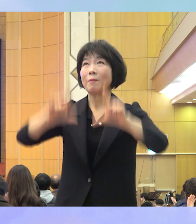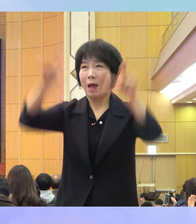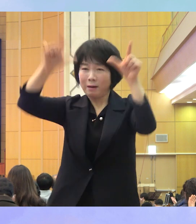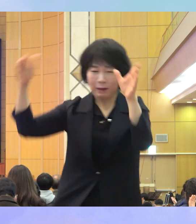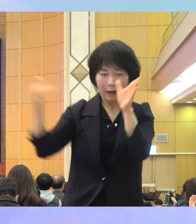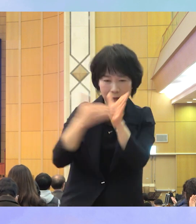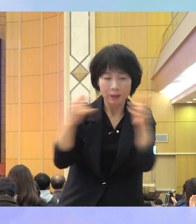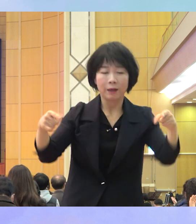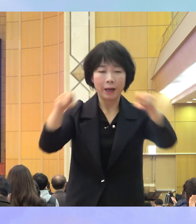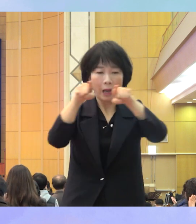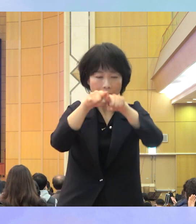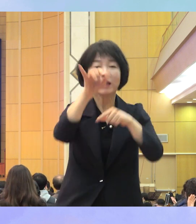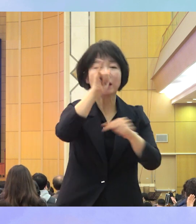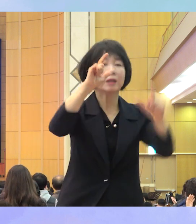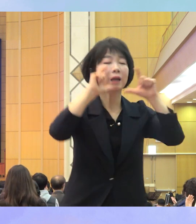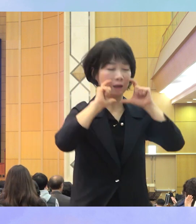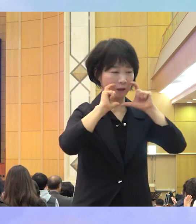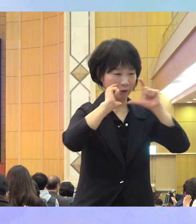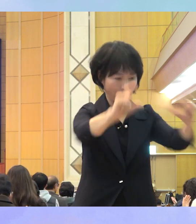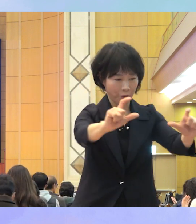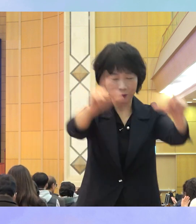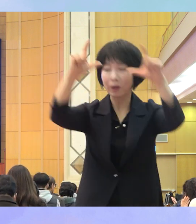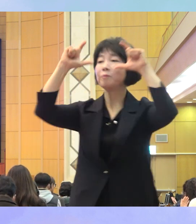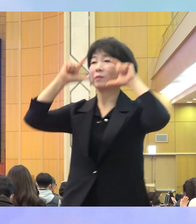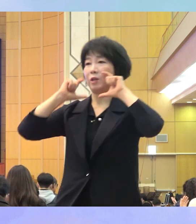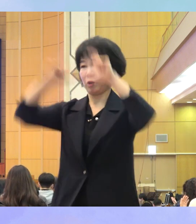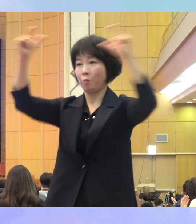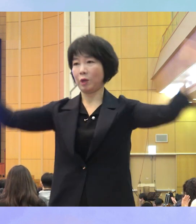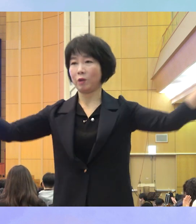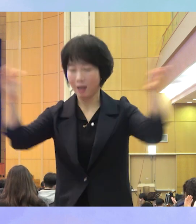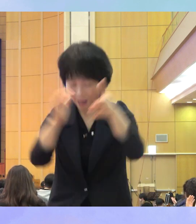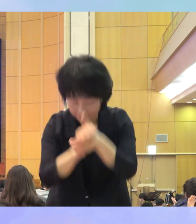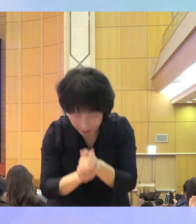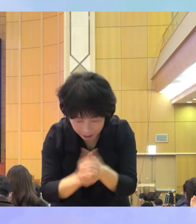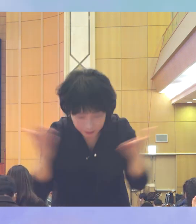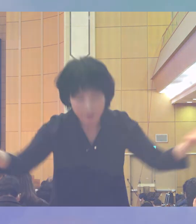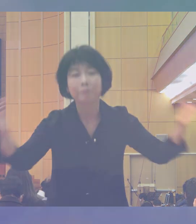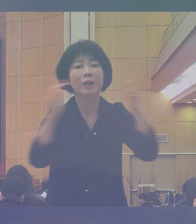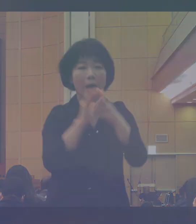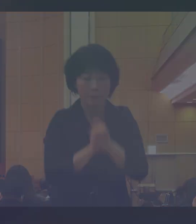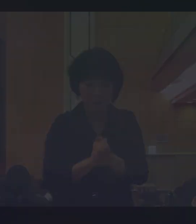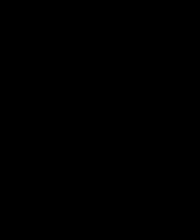그날까지 함께 할지어다. 아멘.